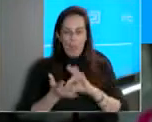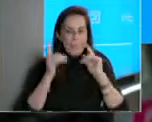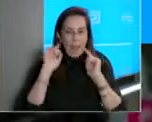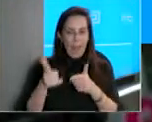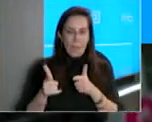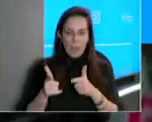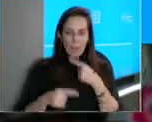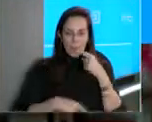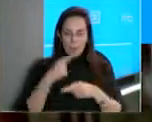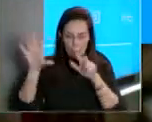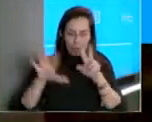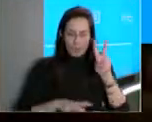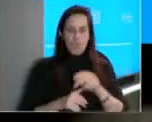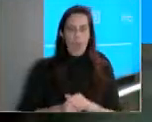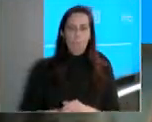המלחמה,